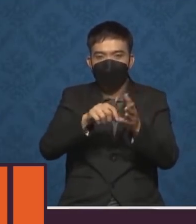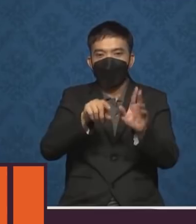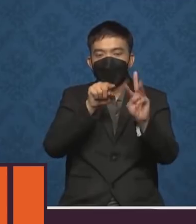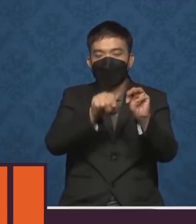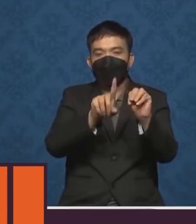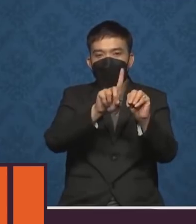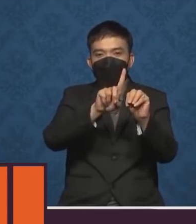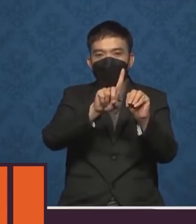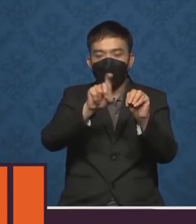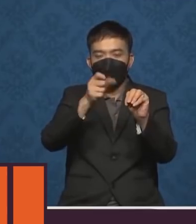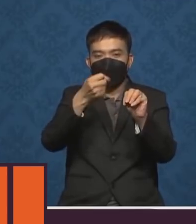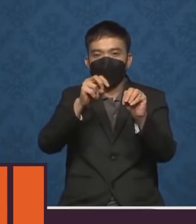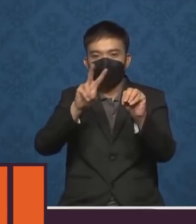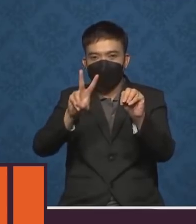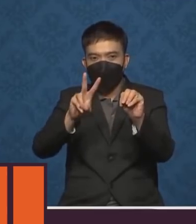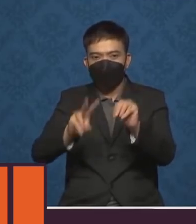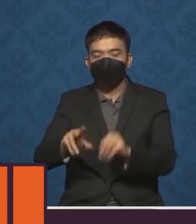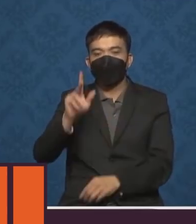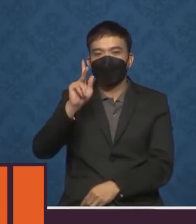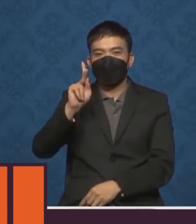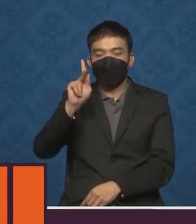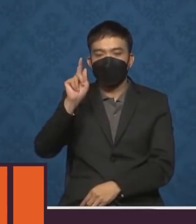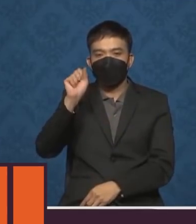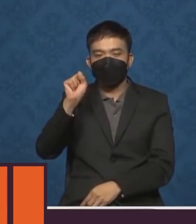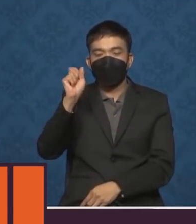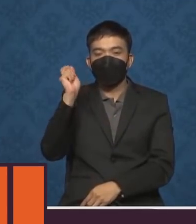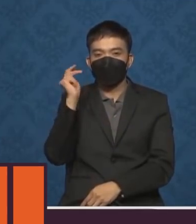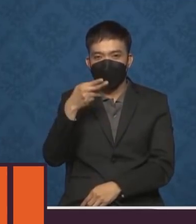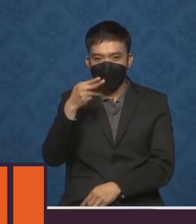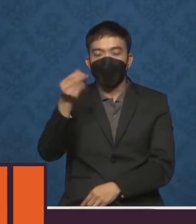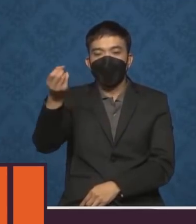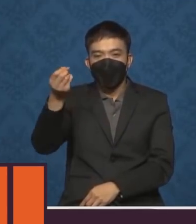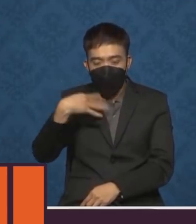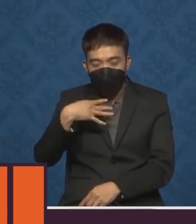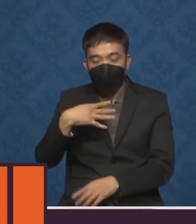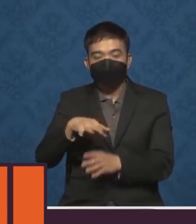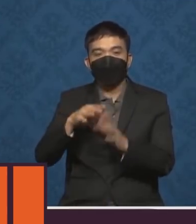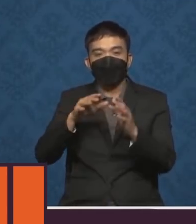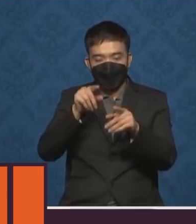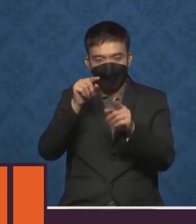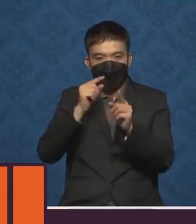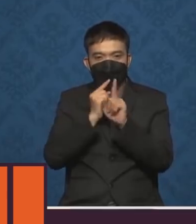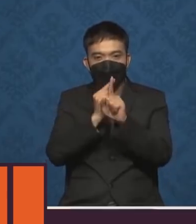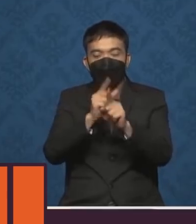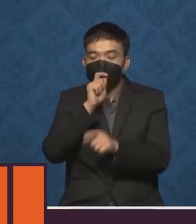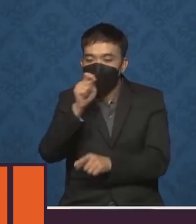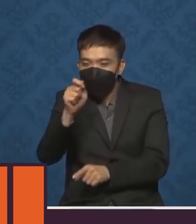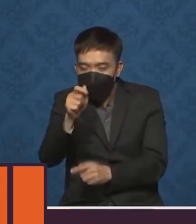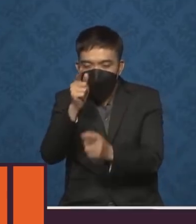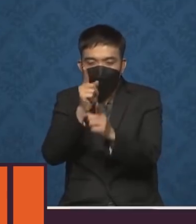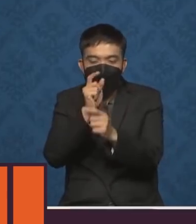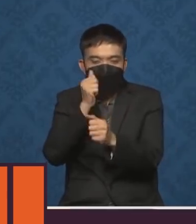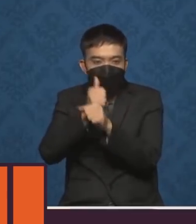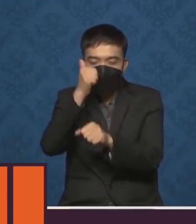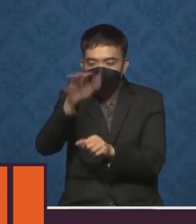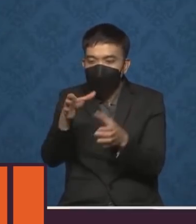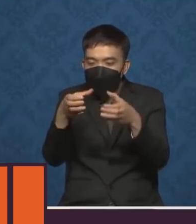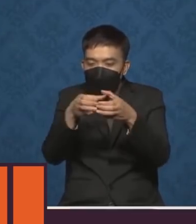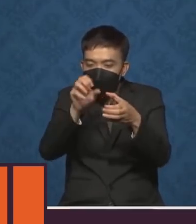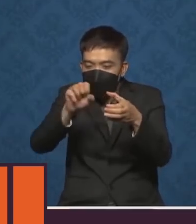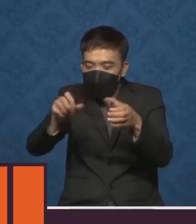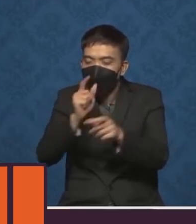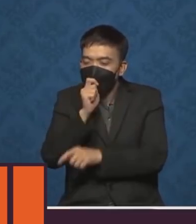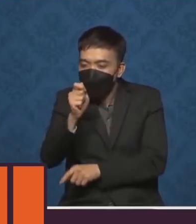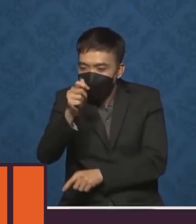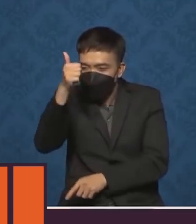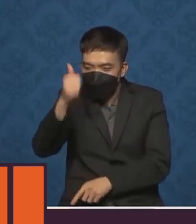อกว่าให้เสนอได้เพียงแค่มีเหตุการณ์นี้เกิดขึ้นแต่เสนอสัมภาษณ์ผู้เสนอไม่ได้สัมภาษณ์พรรคการเมืองไม่ได้สร้าง